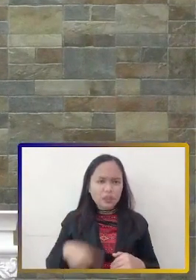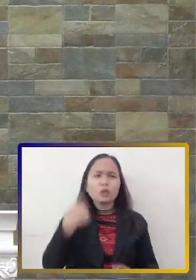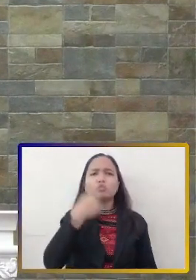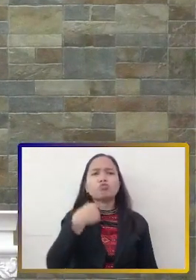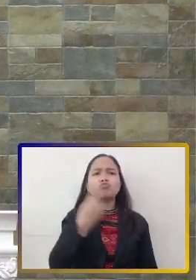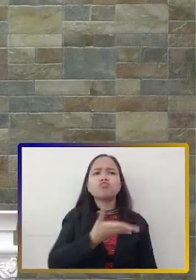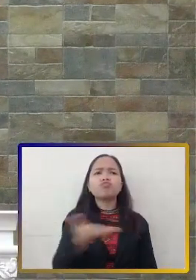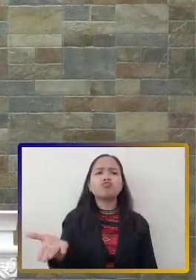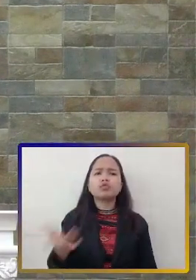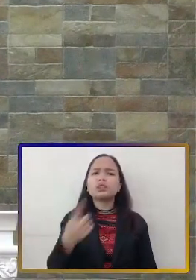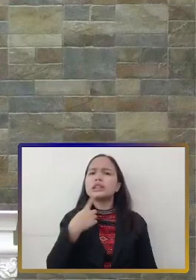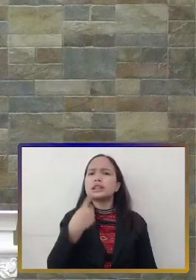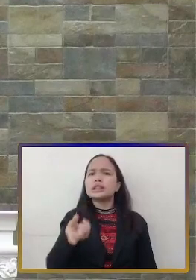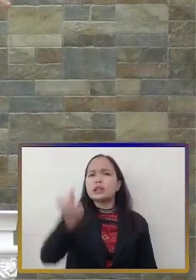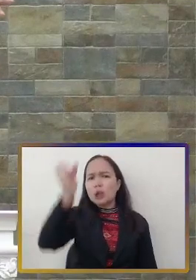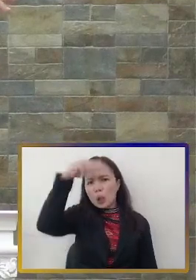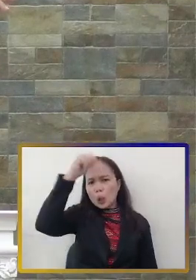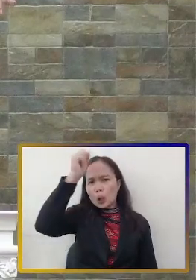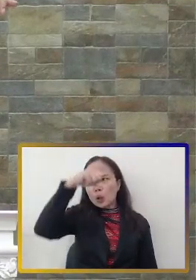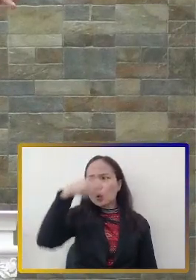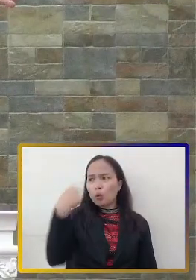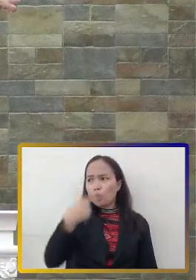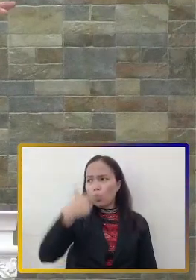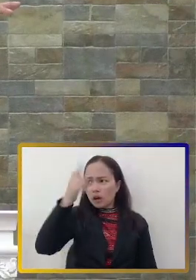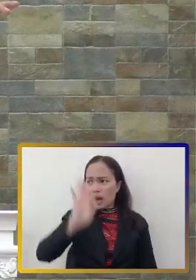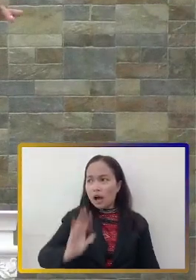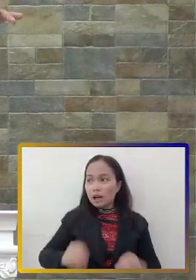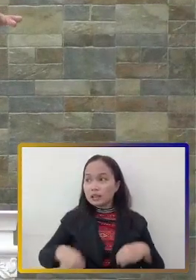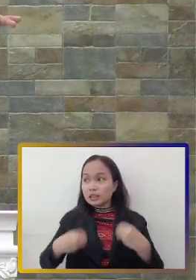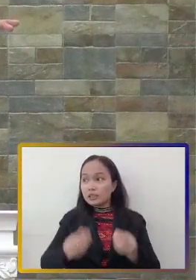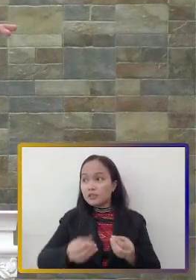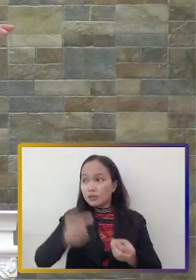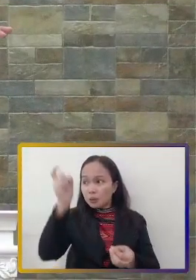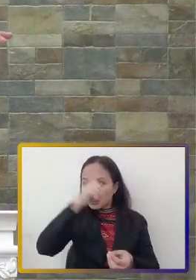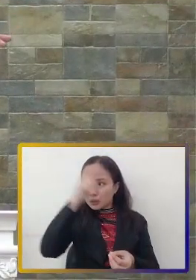nagsabi niyan? Si Solomon, na binigyan ng Diyos ng wisdom.